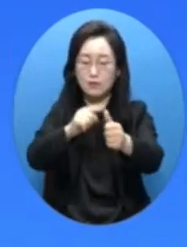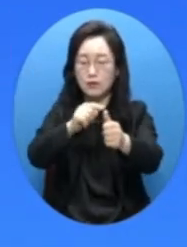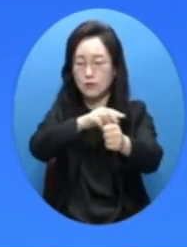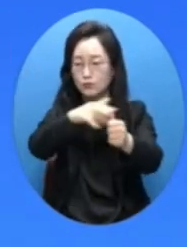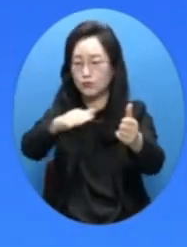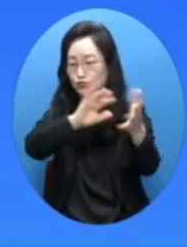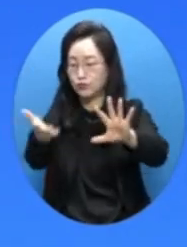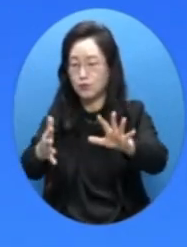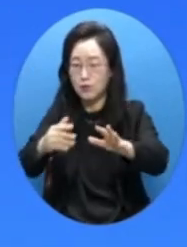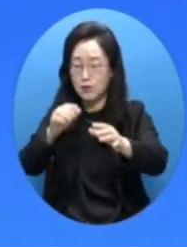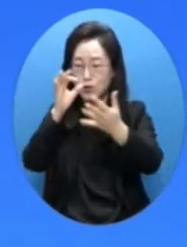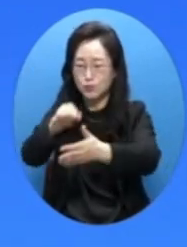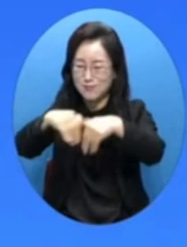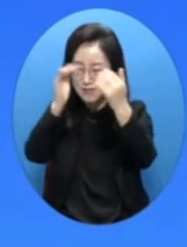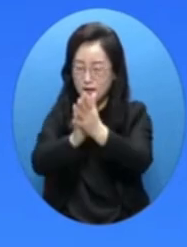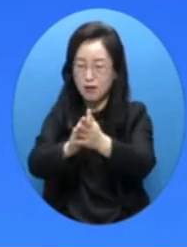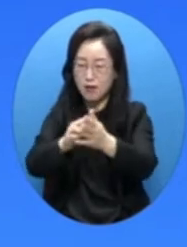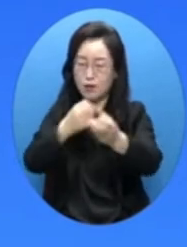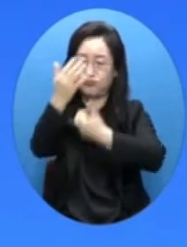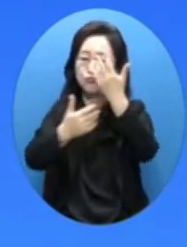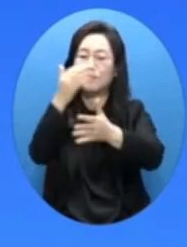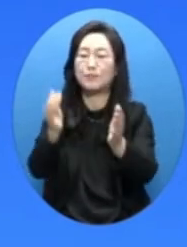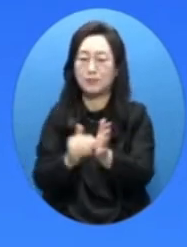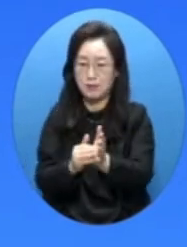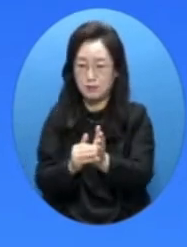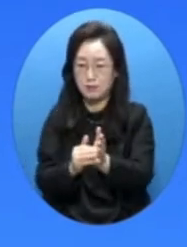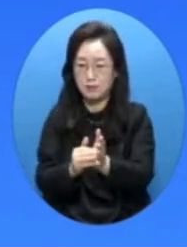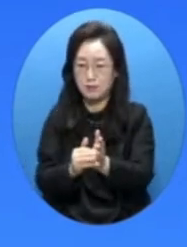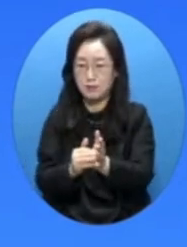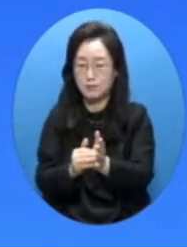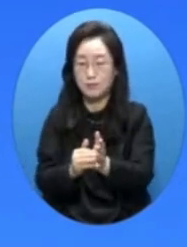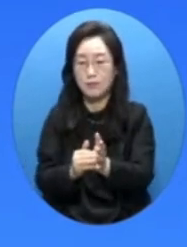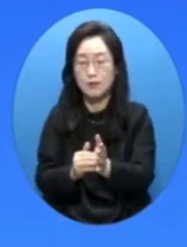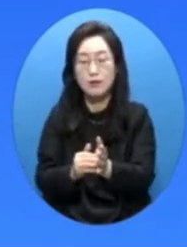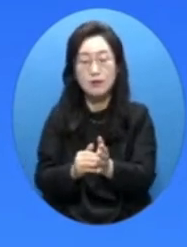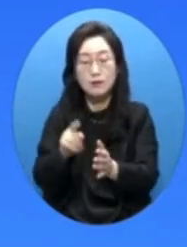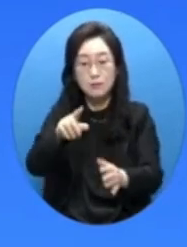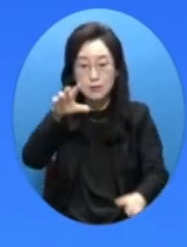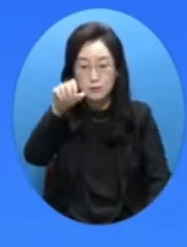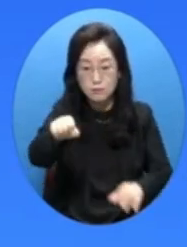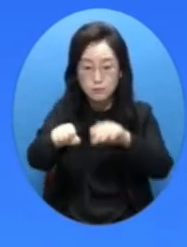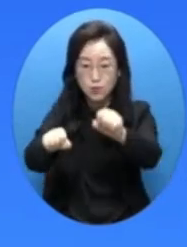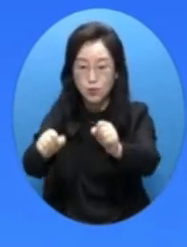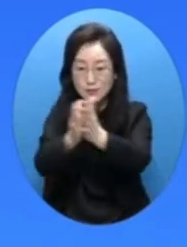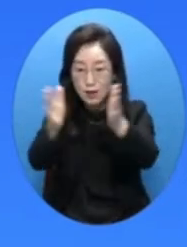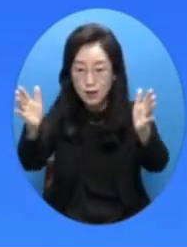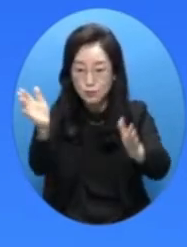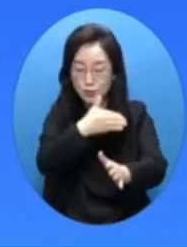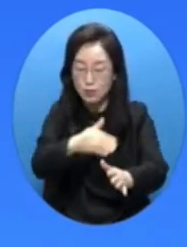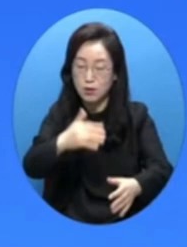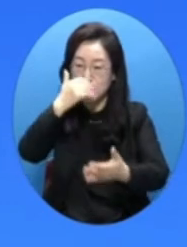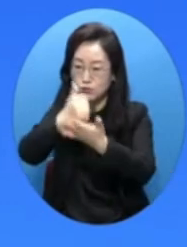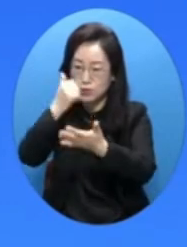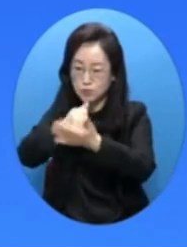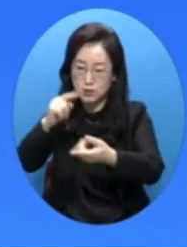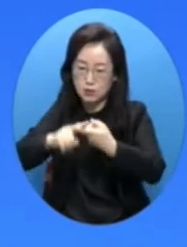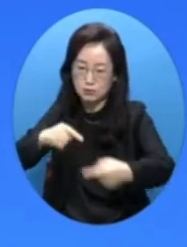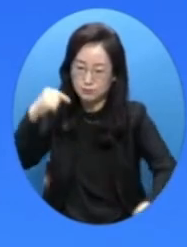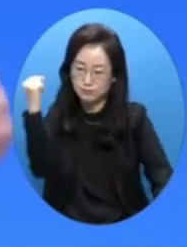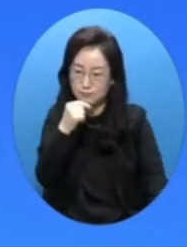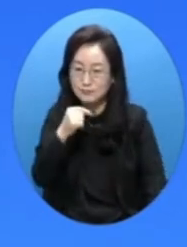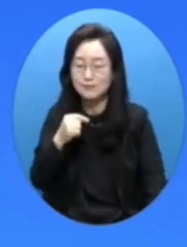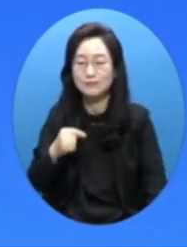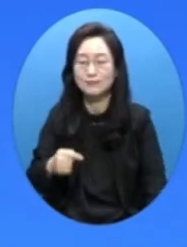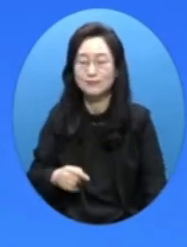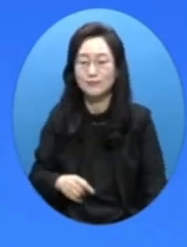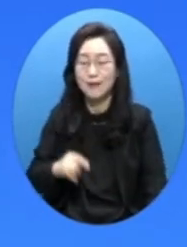하나님은 하나님 전복 시작부터 죄에 대해서 매우 엄격하셨습니다